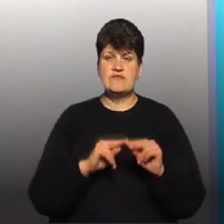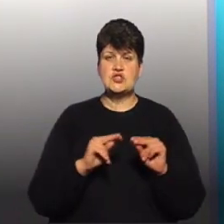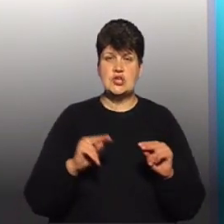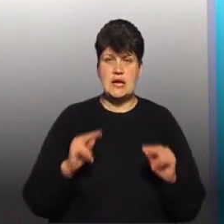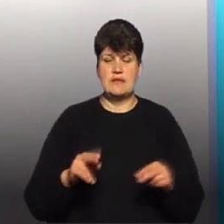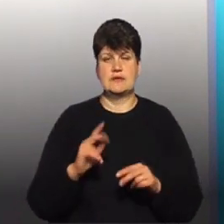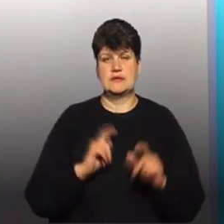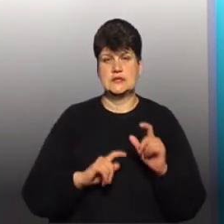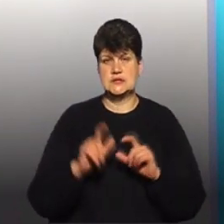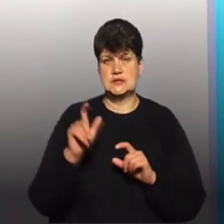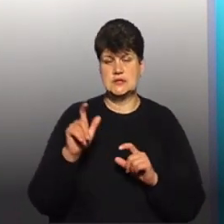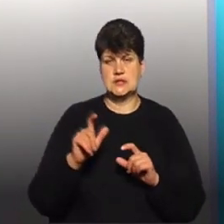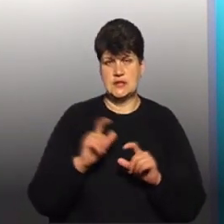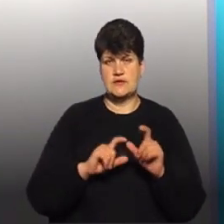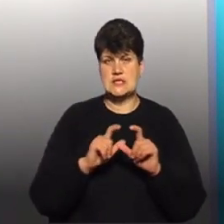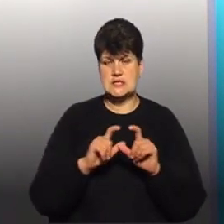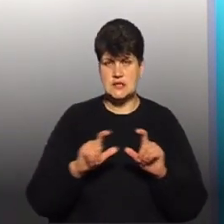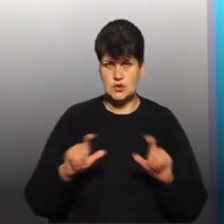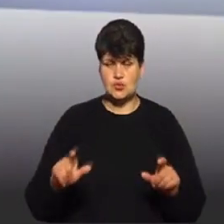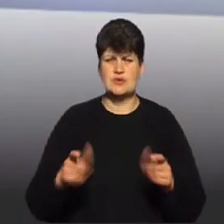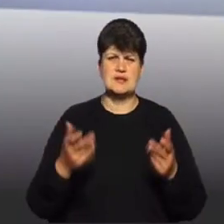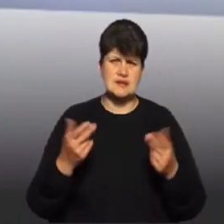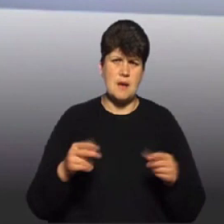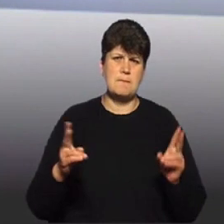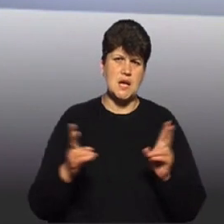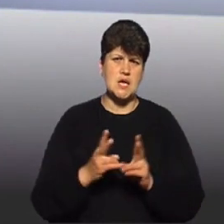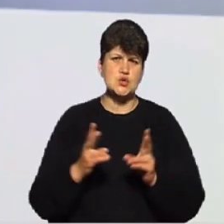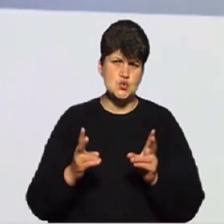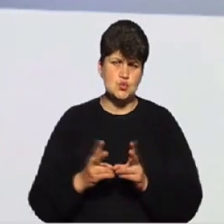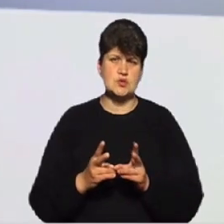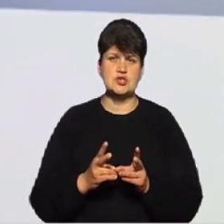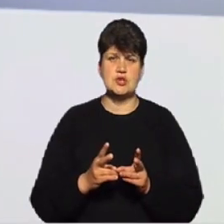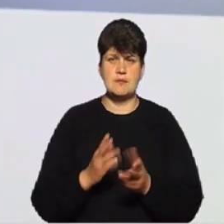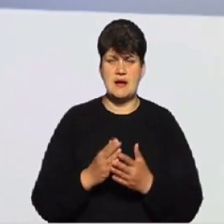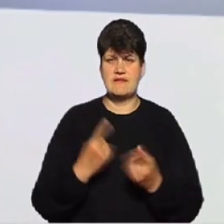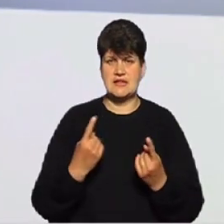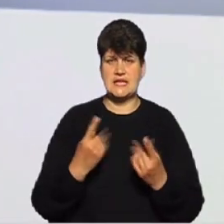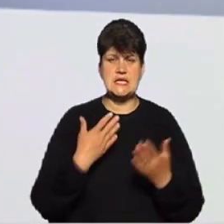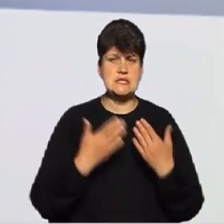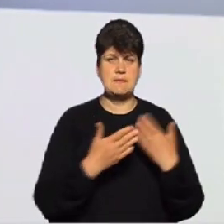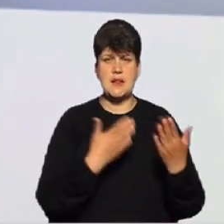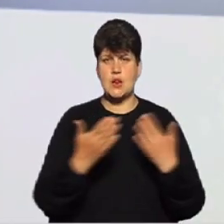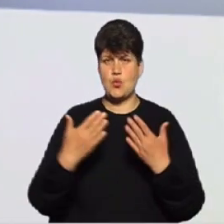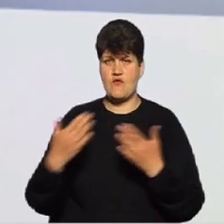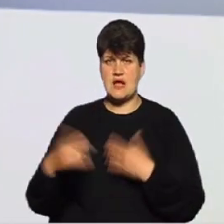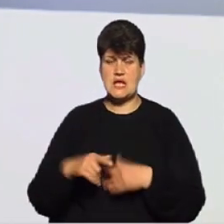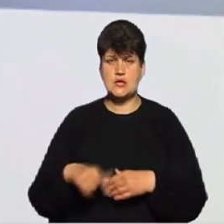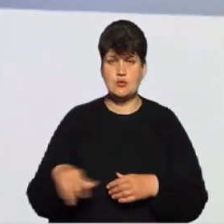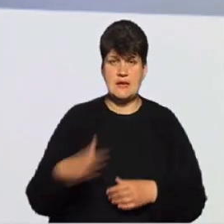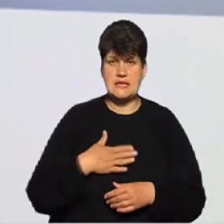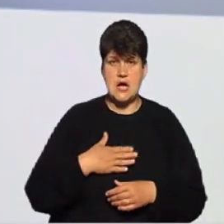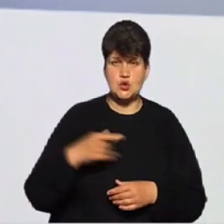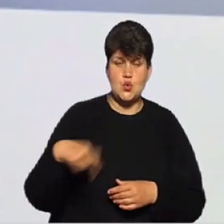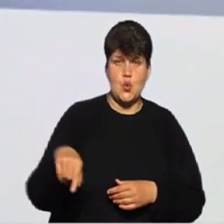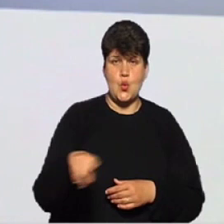і на курсах в інституті після дипломної педагогічної освіти, і так, при зустрічах, бо маю велике спілкування з людьми саме з